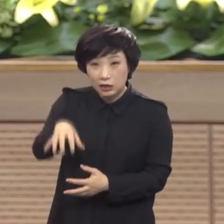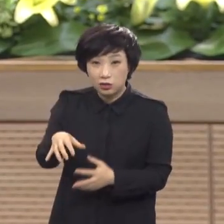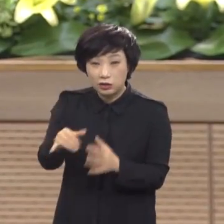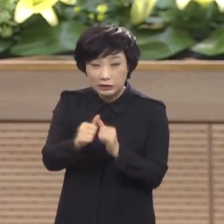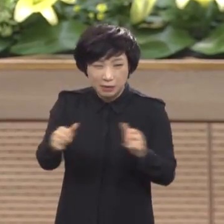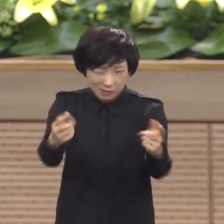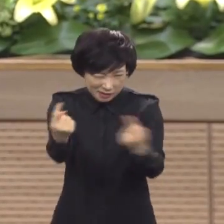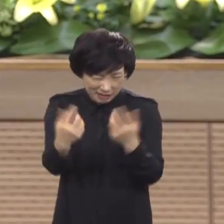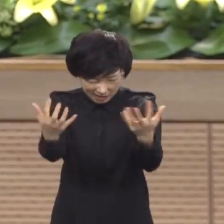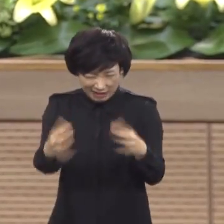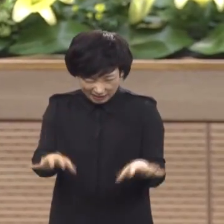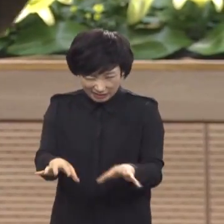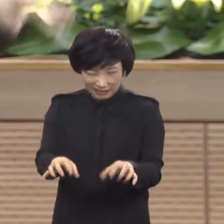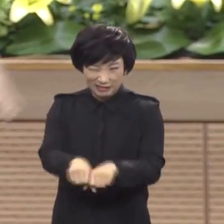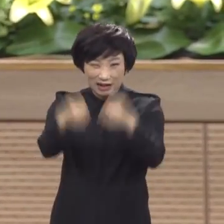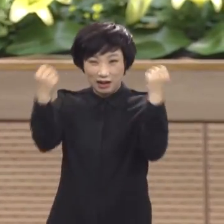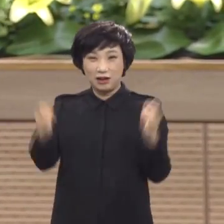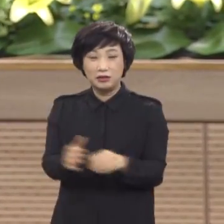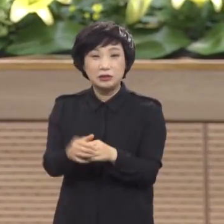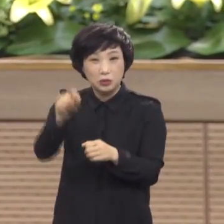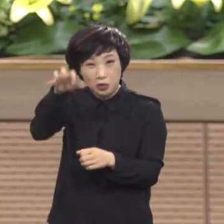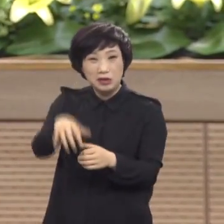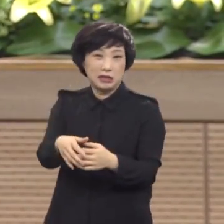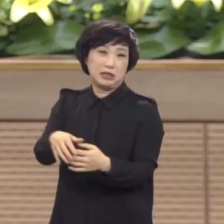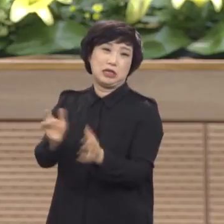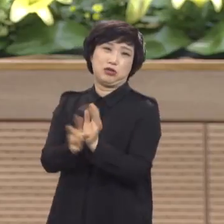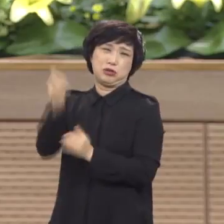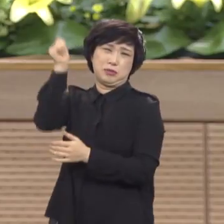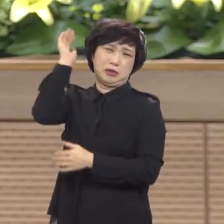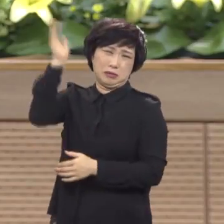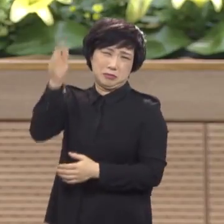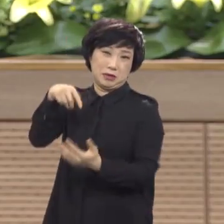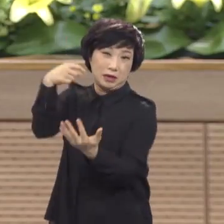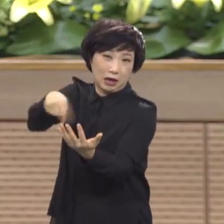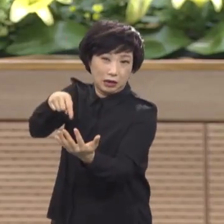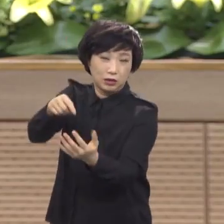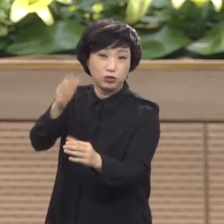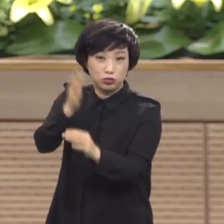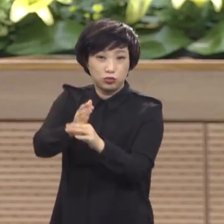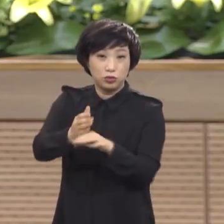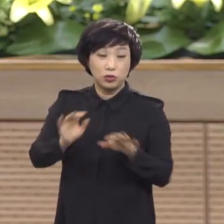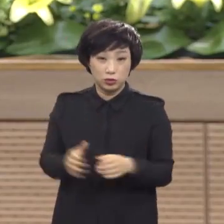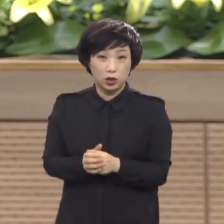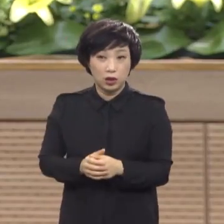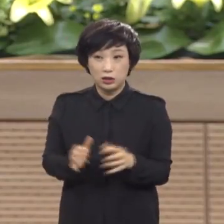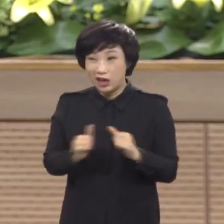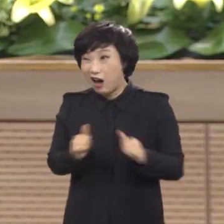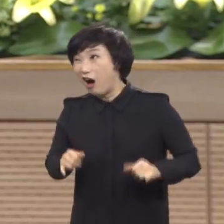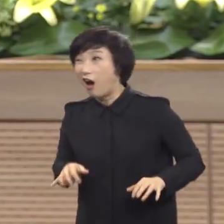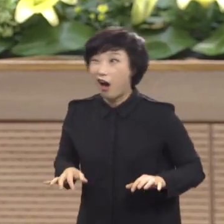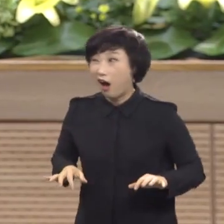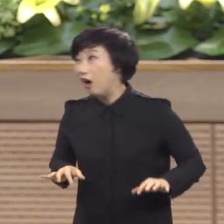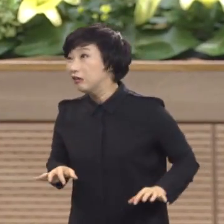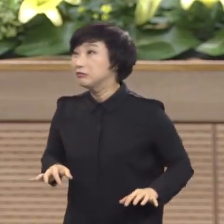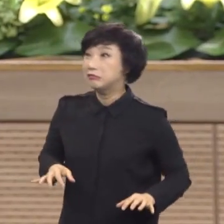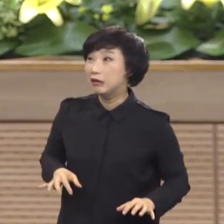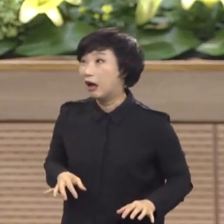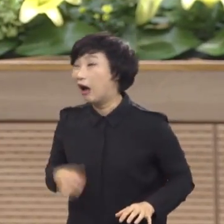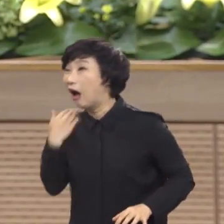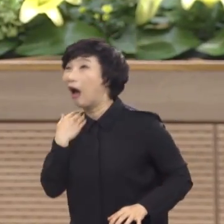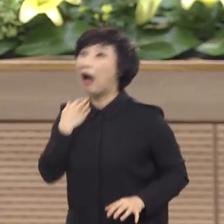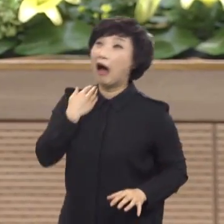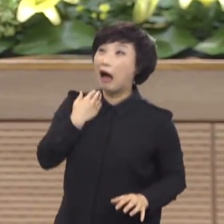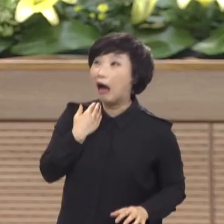사람들이 얼마나 많이 모였는지 뚫고 들어갈 길이 없어. 그래도 우리